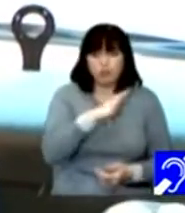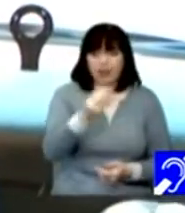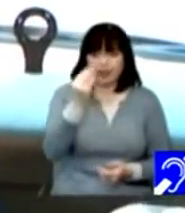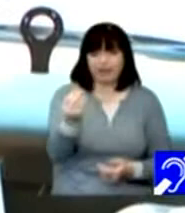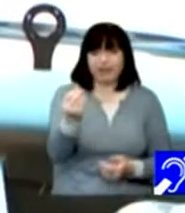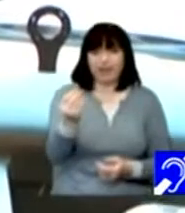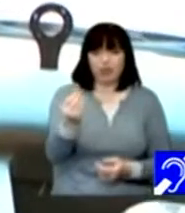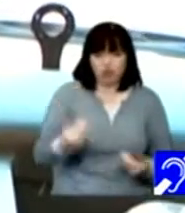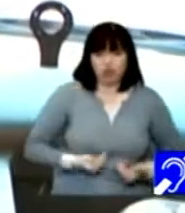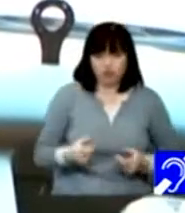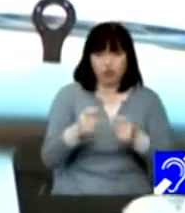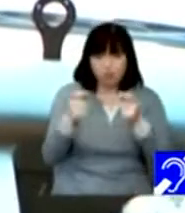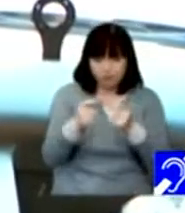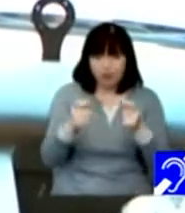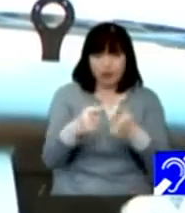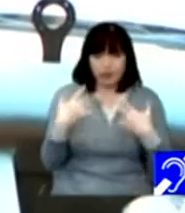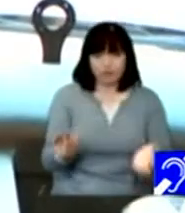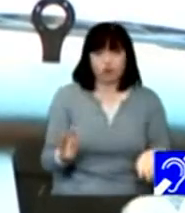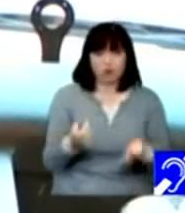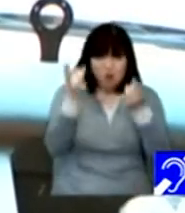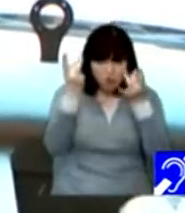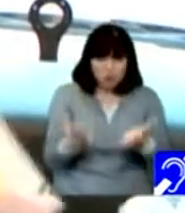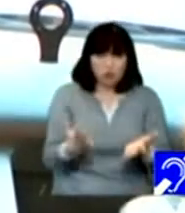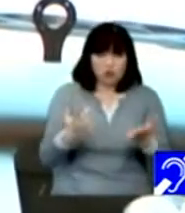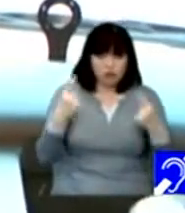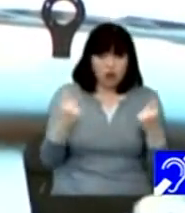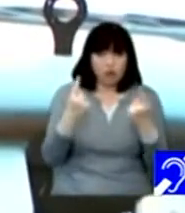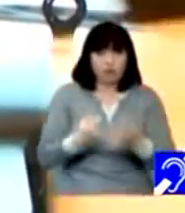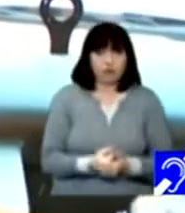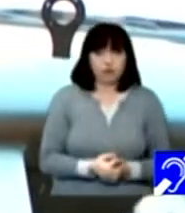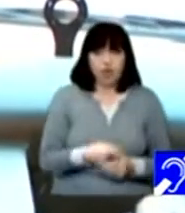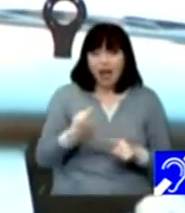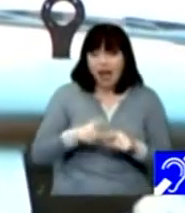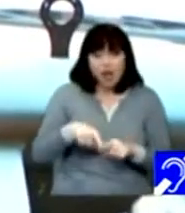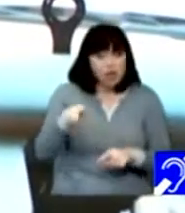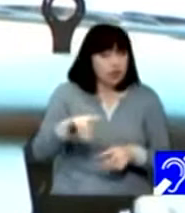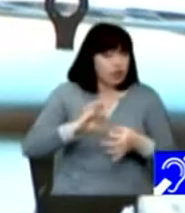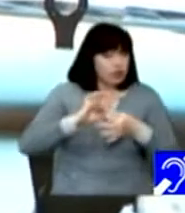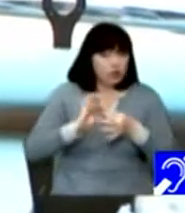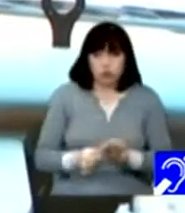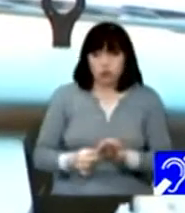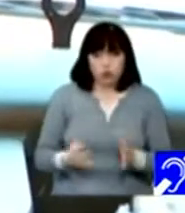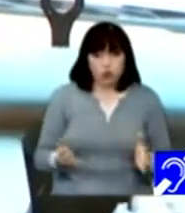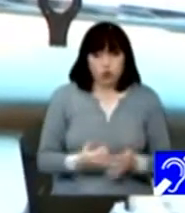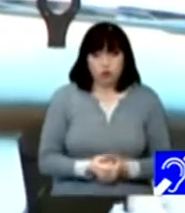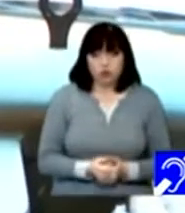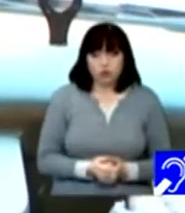fost înainte cu bilete. E ca așa, simplu și astea. Nu complică situația. Da, asta e mai complicat cu